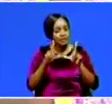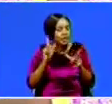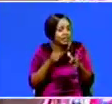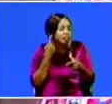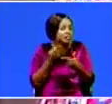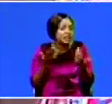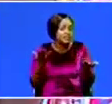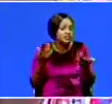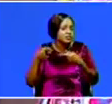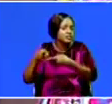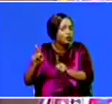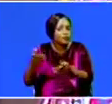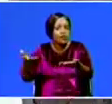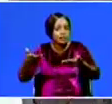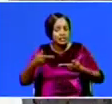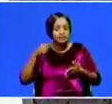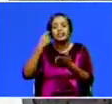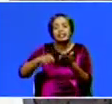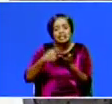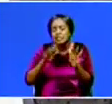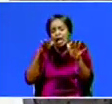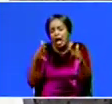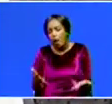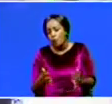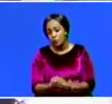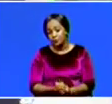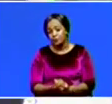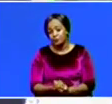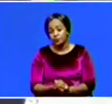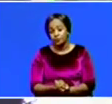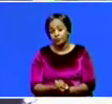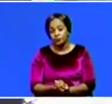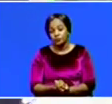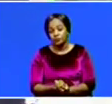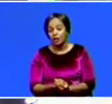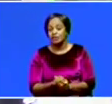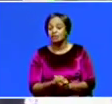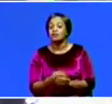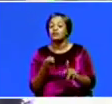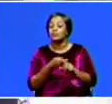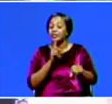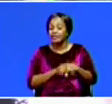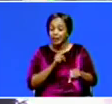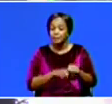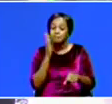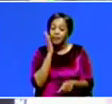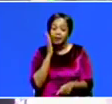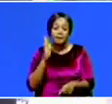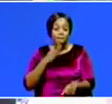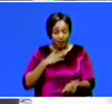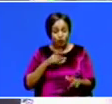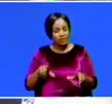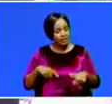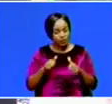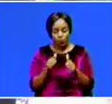huo imekuwa ikipokea na kunakili kodi hizo? Ni kama matusi kwetu. Tangu mamangu akiwa hai akifuatilia